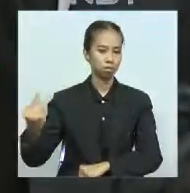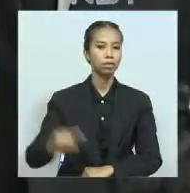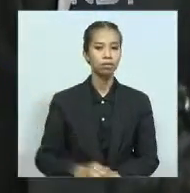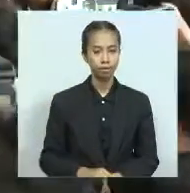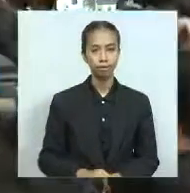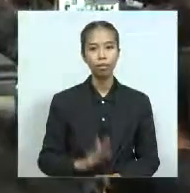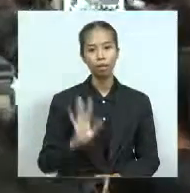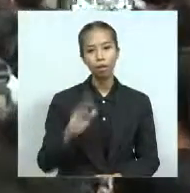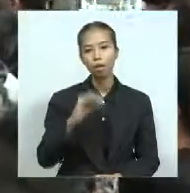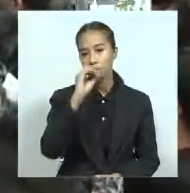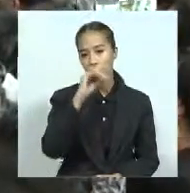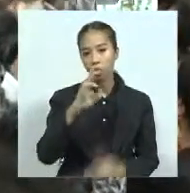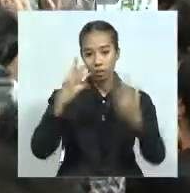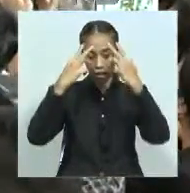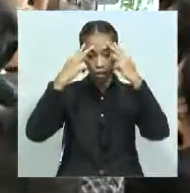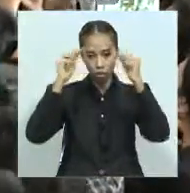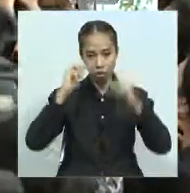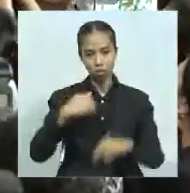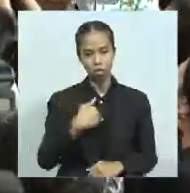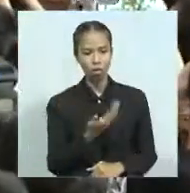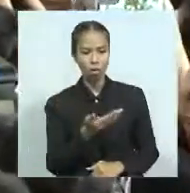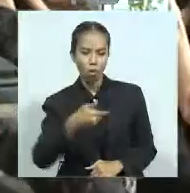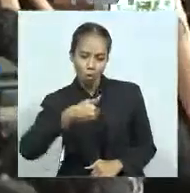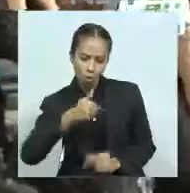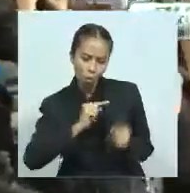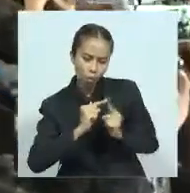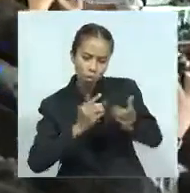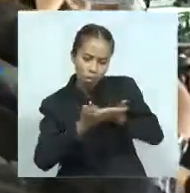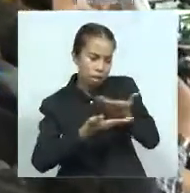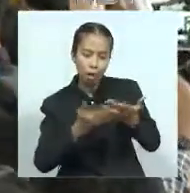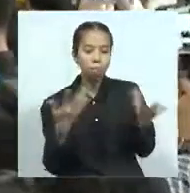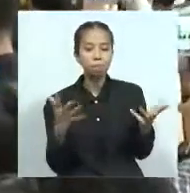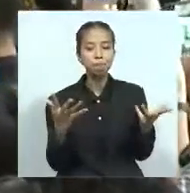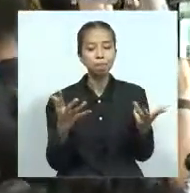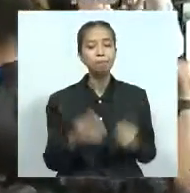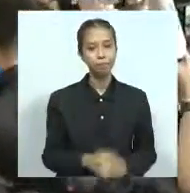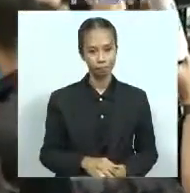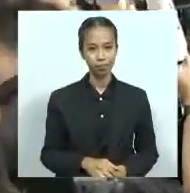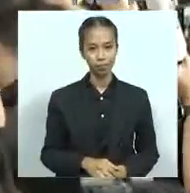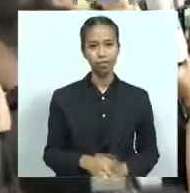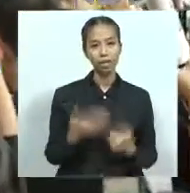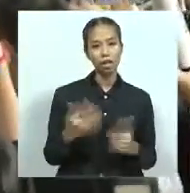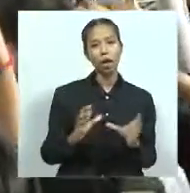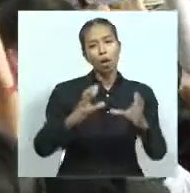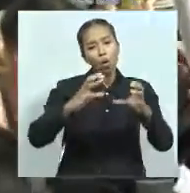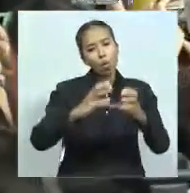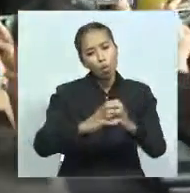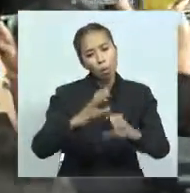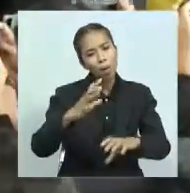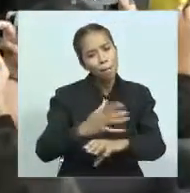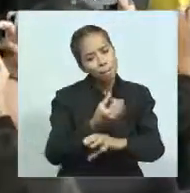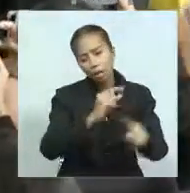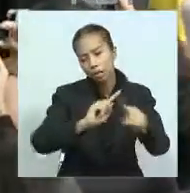เลยว่านายกรัฐมนตรีไม่ได้มาขอคำปรึกษาในเรื่องนี้ส่วนเรื่องของโควต้าแต่ละพรรคการเมือง